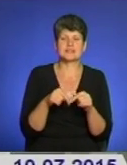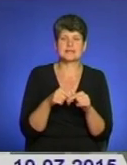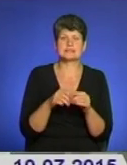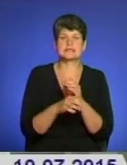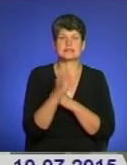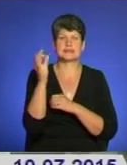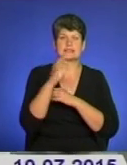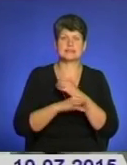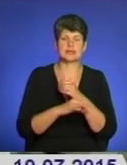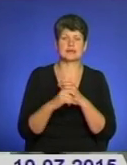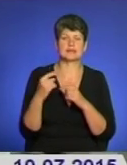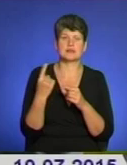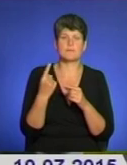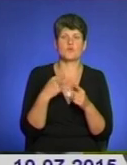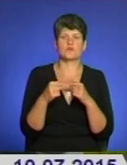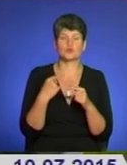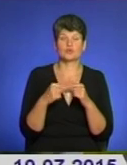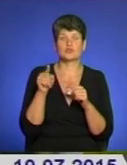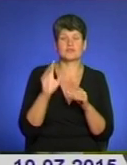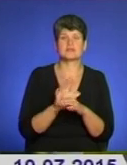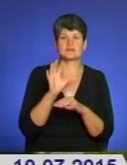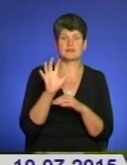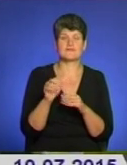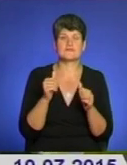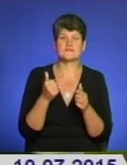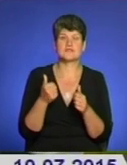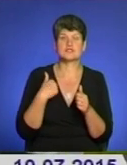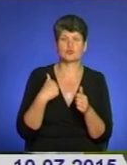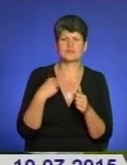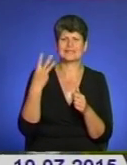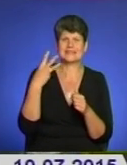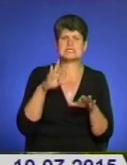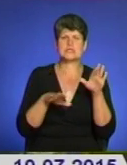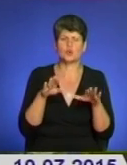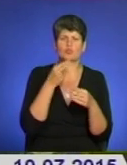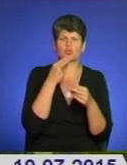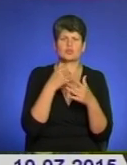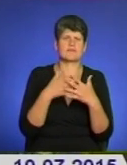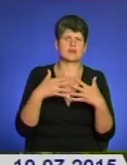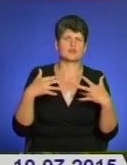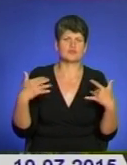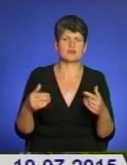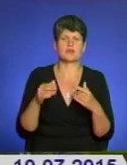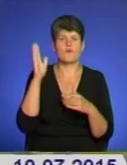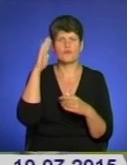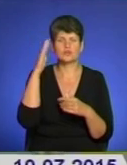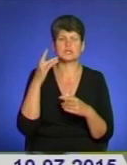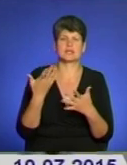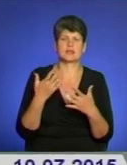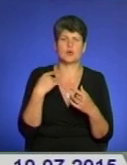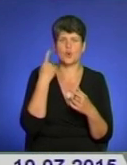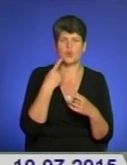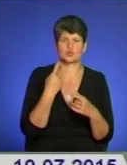єдині» повернулися з передової. Тоді вони завезли військовим більше 30 тонн продуктів харчування, води, засобів